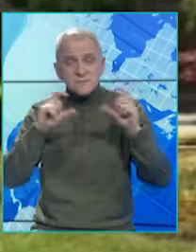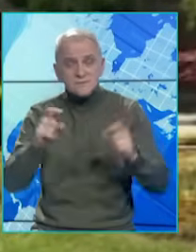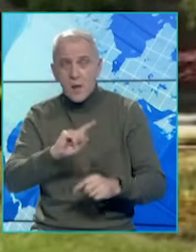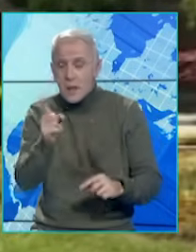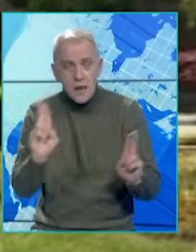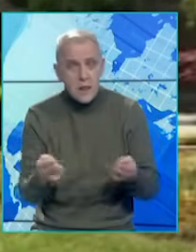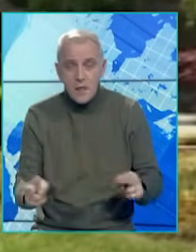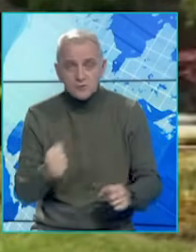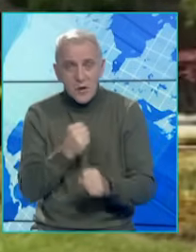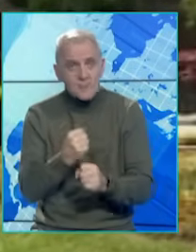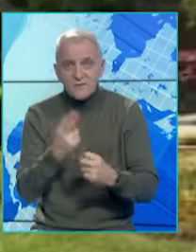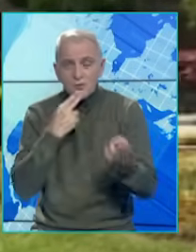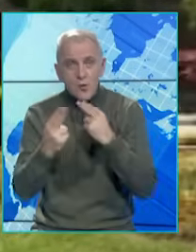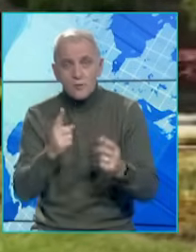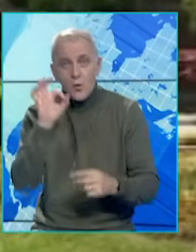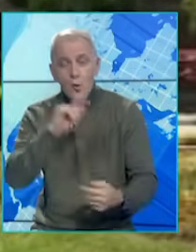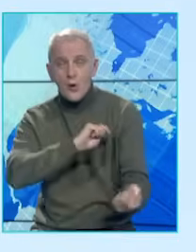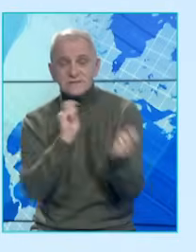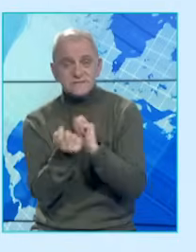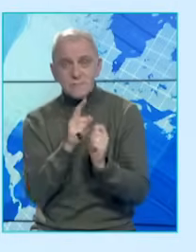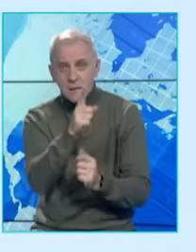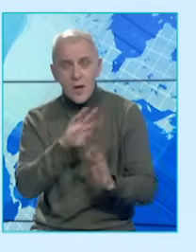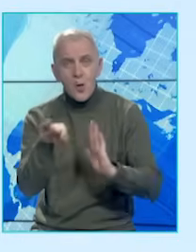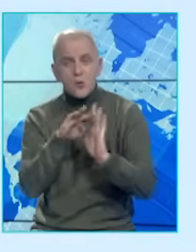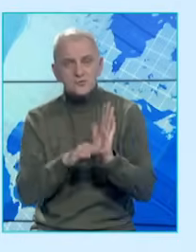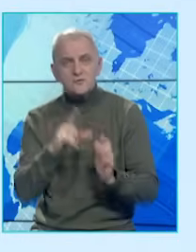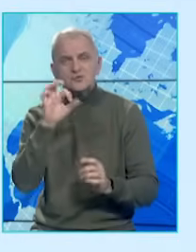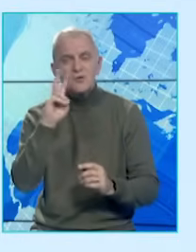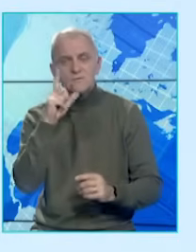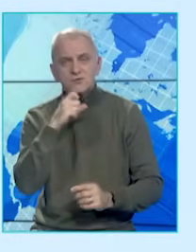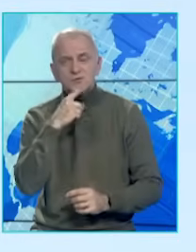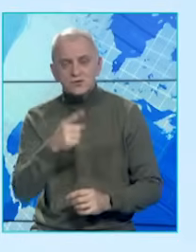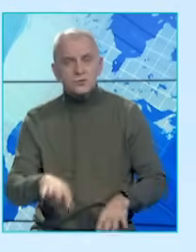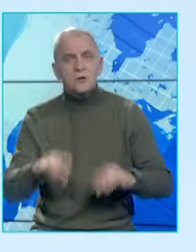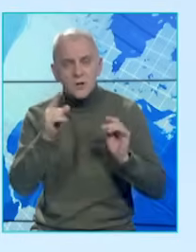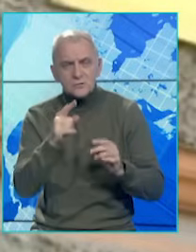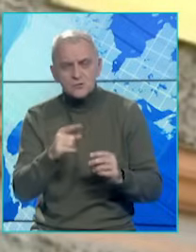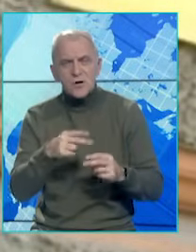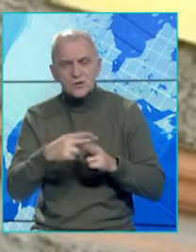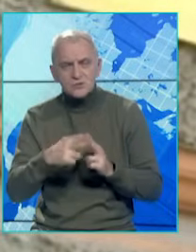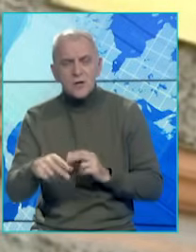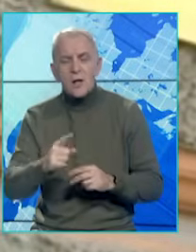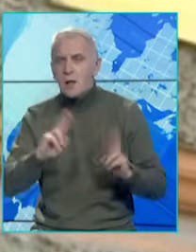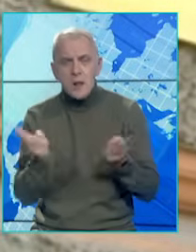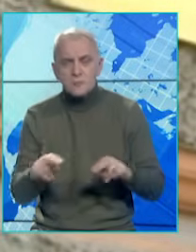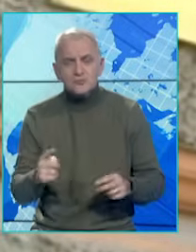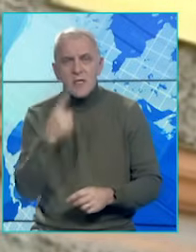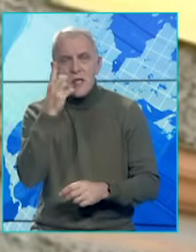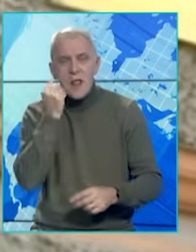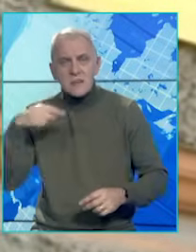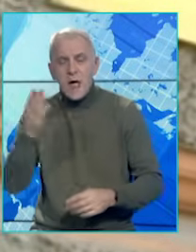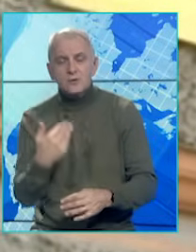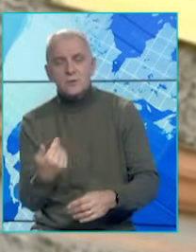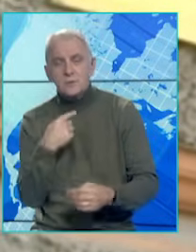nije moguće postići dogovor o izmjenama Ustava, Čović je naglasio da će ponuđeno rješenje onemogućiti da jedan narod bira predstavnika